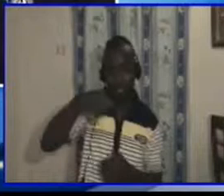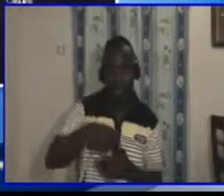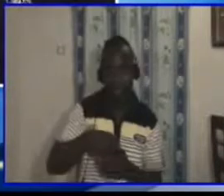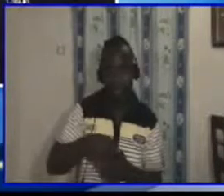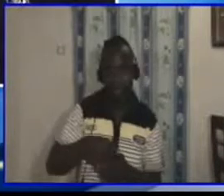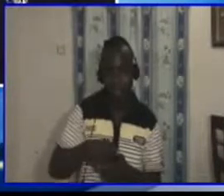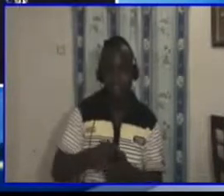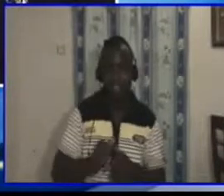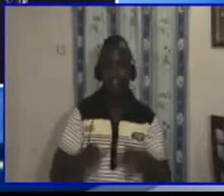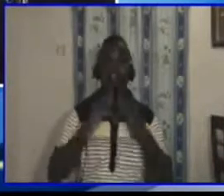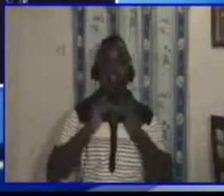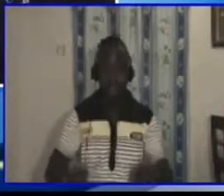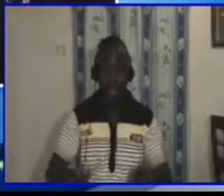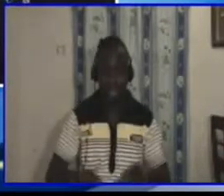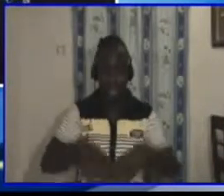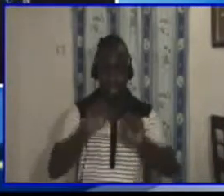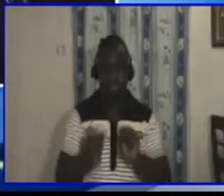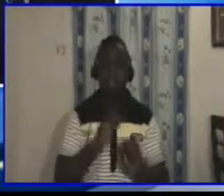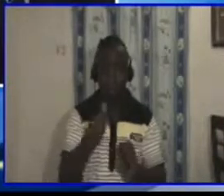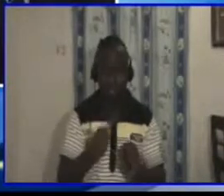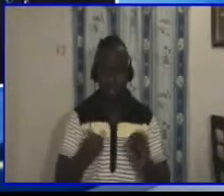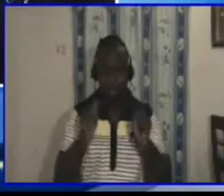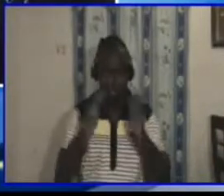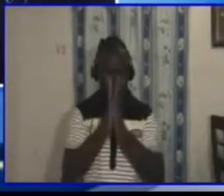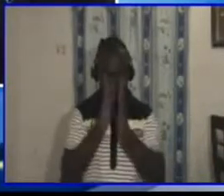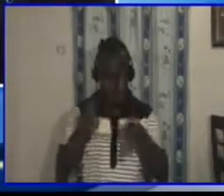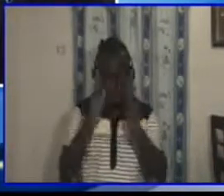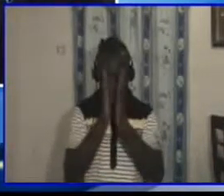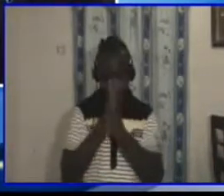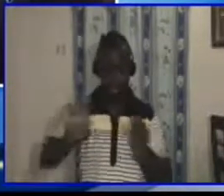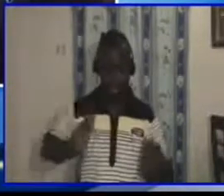padre nostro che sei nei cieli